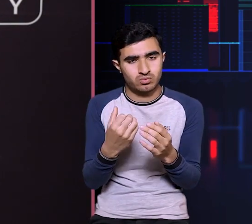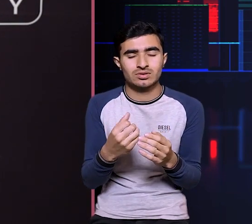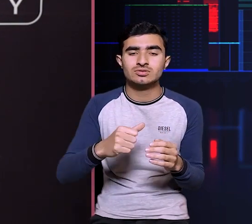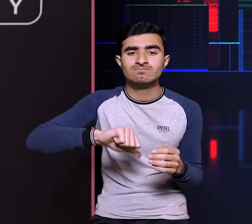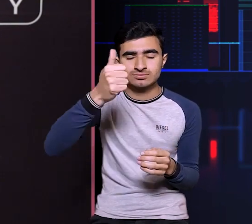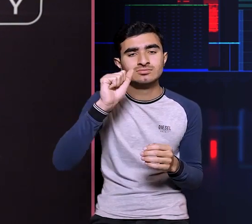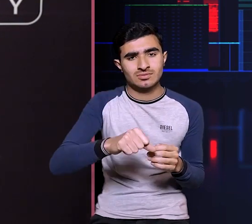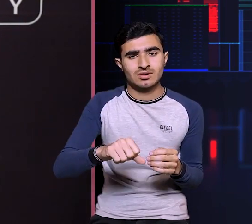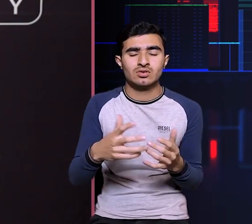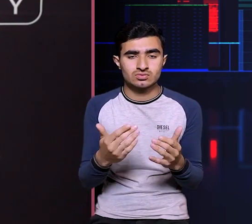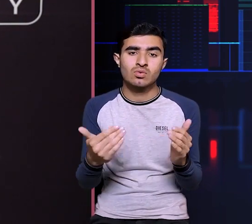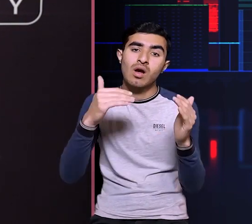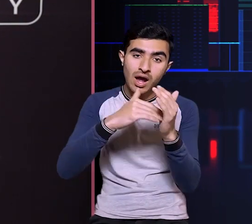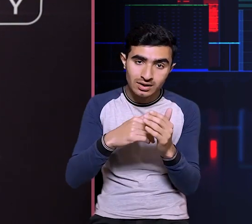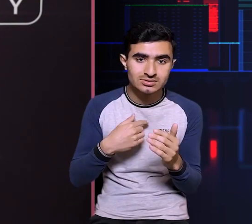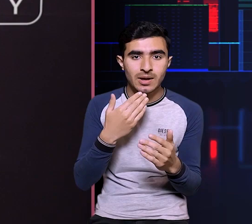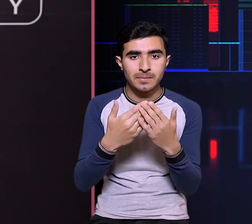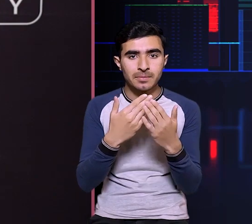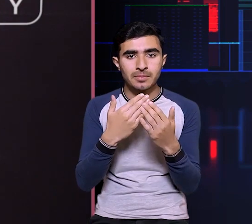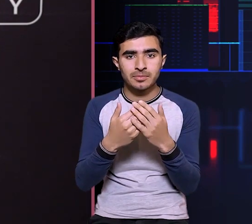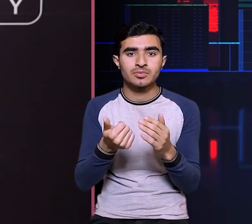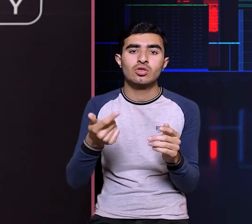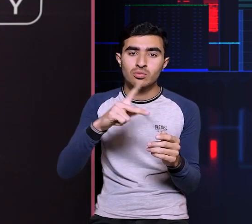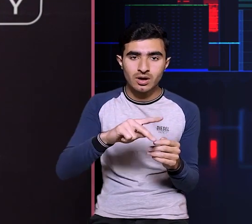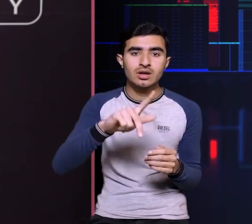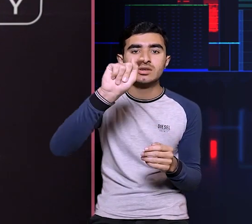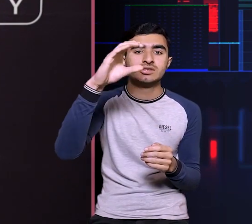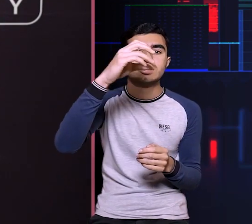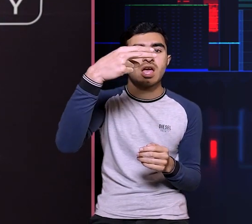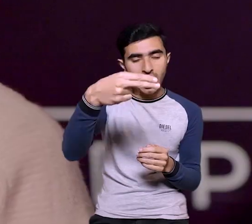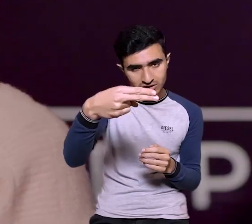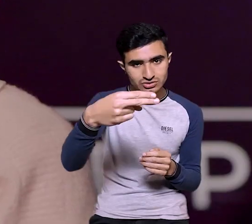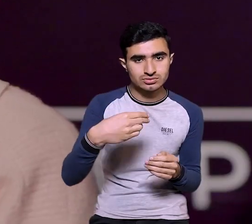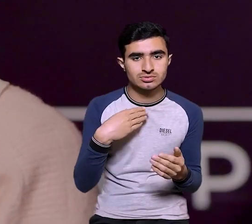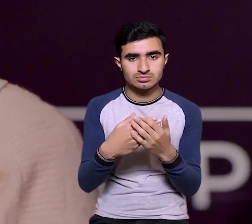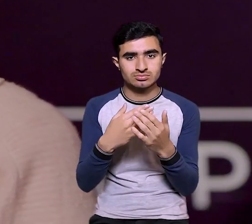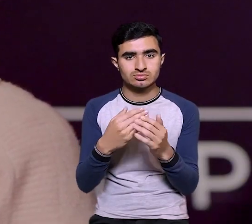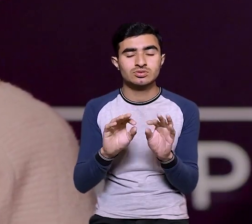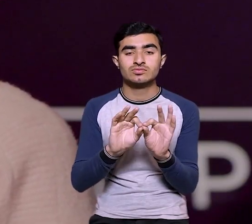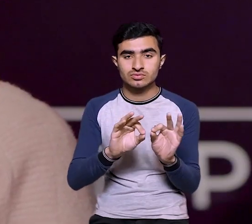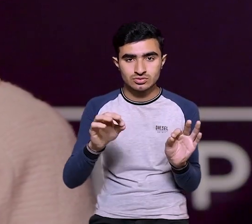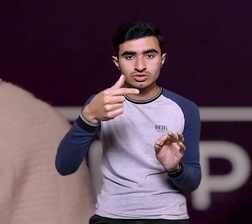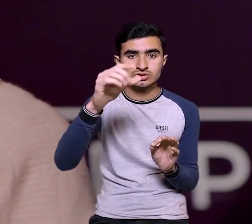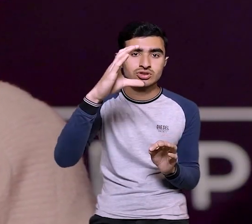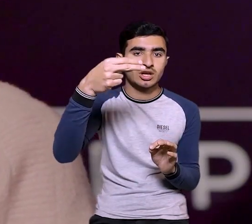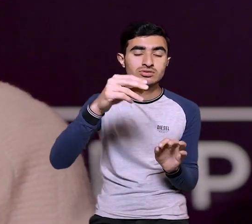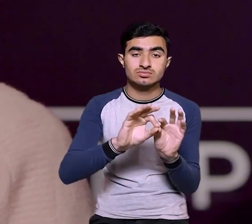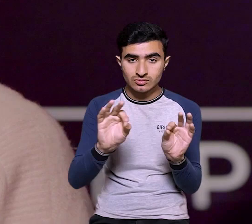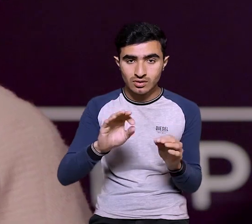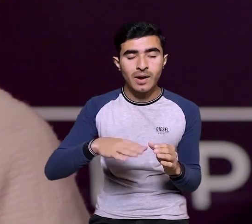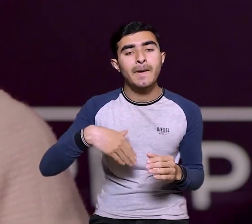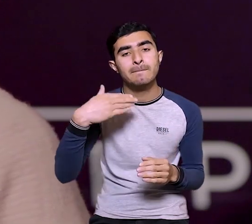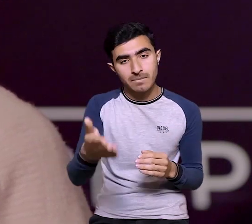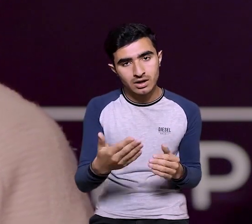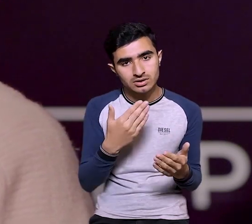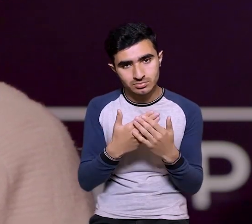था इन पीडियाट्रिक्स। सो आई अगेन स्टार्टेड स्ट्रगलिंग एंड आई डिड माय DCH फ्रॉम पाकिस्तान। DCH करने के बाद जब मैं फिर